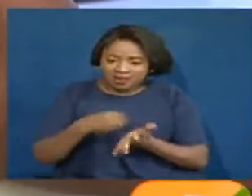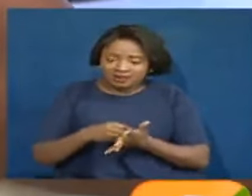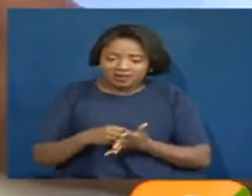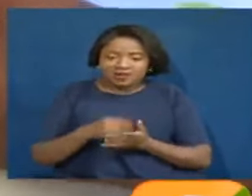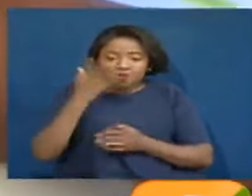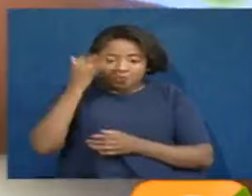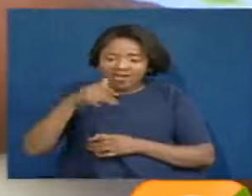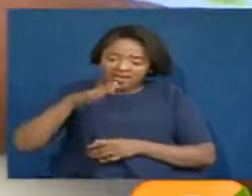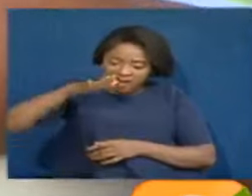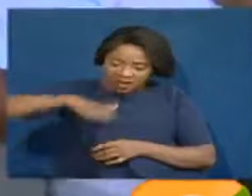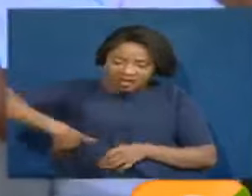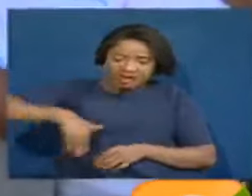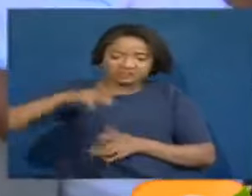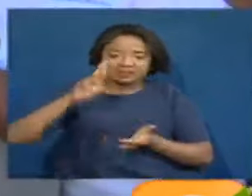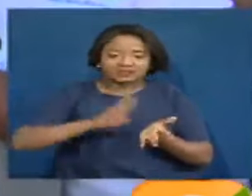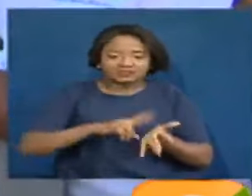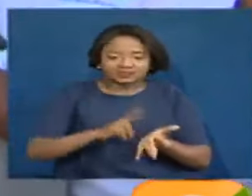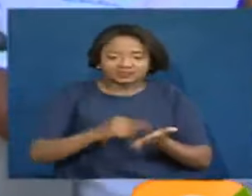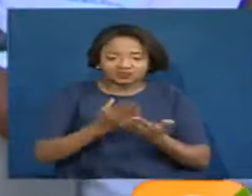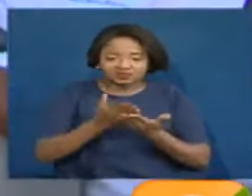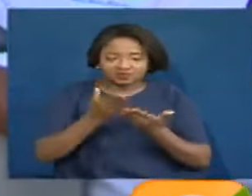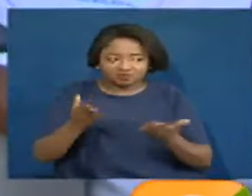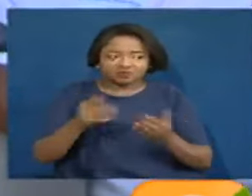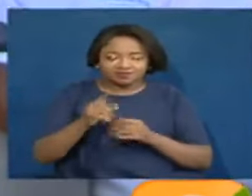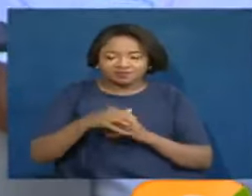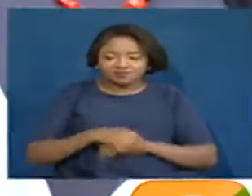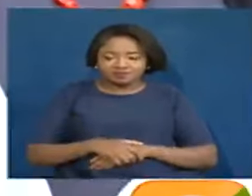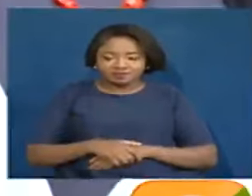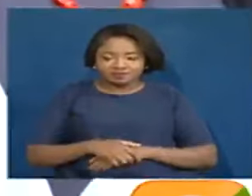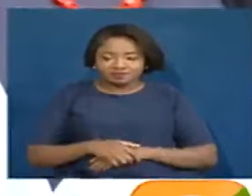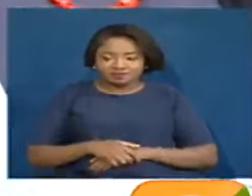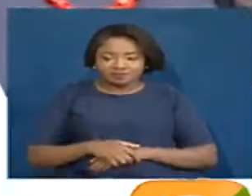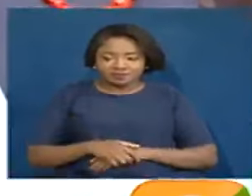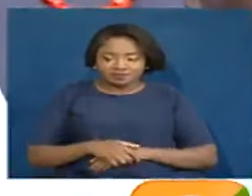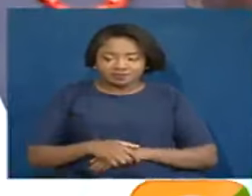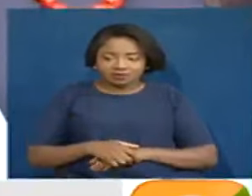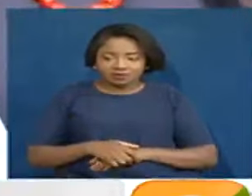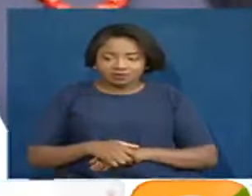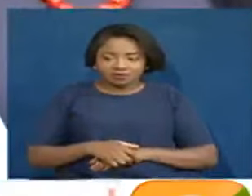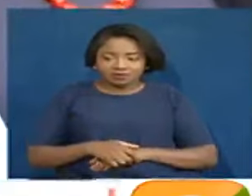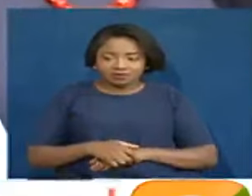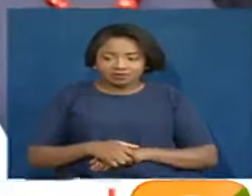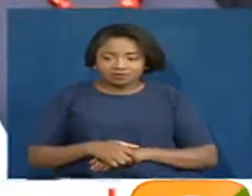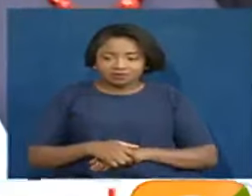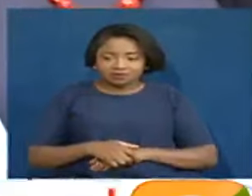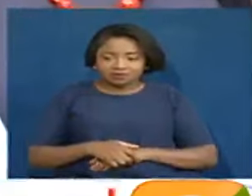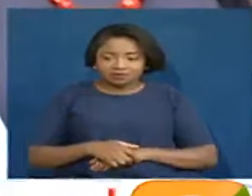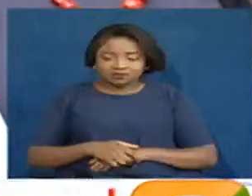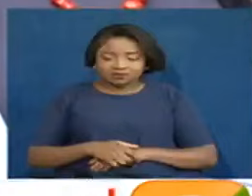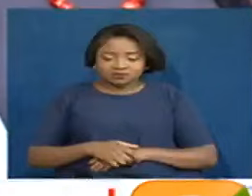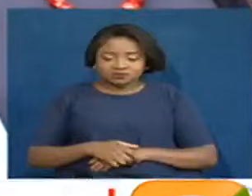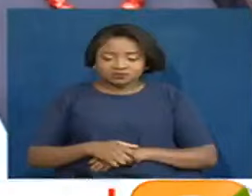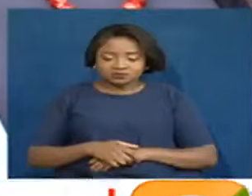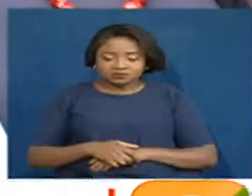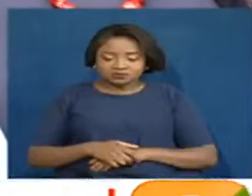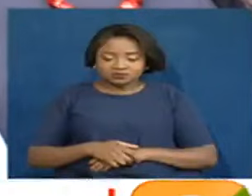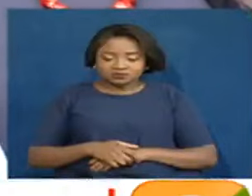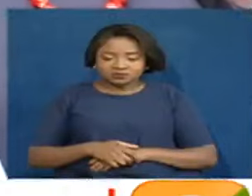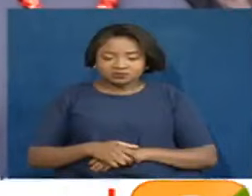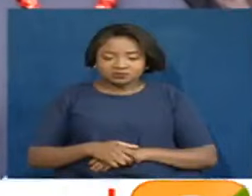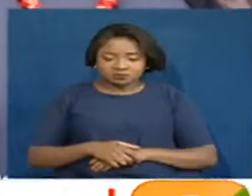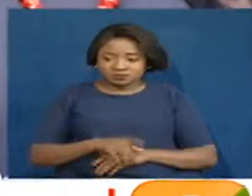kuchelewa kusajiliwa kwa wagonjwa katika mfumo mpya wa SHA. One of the things that we have